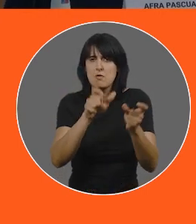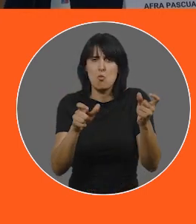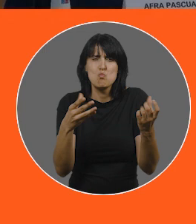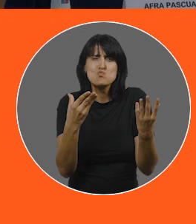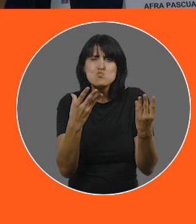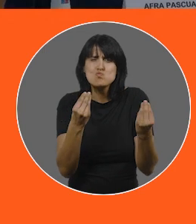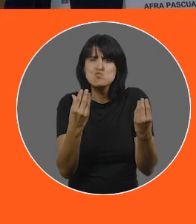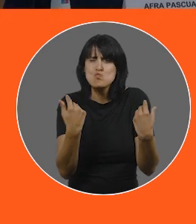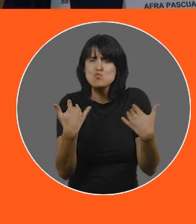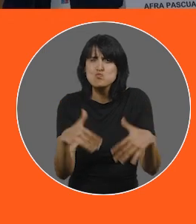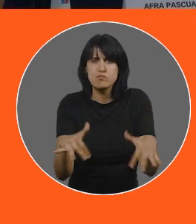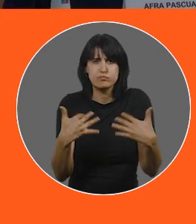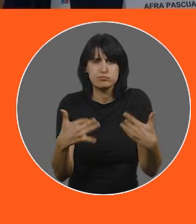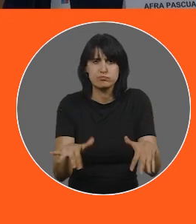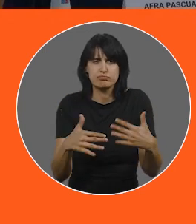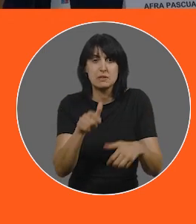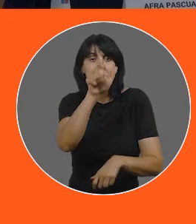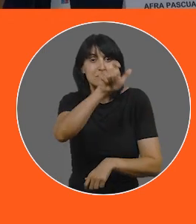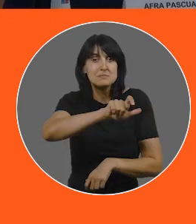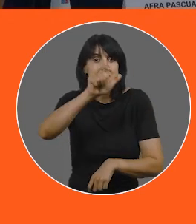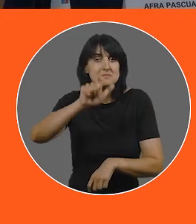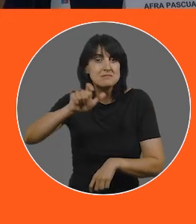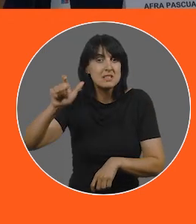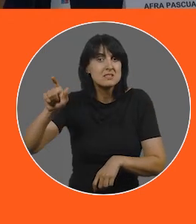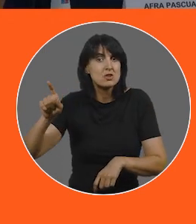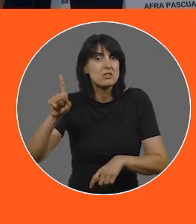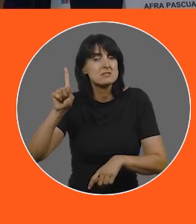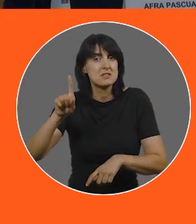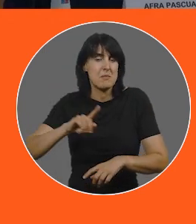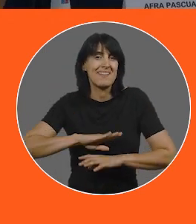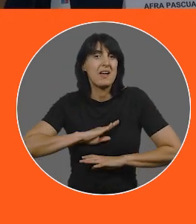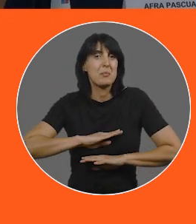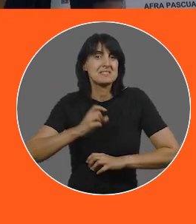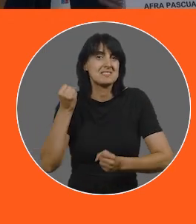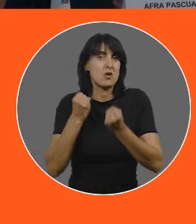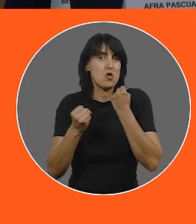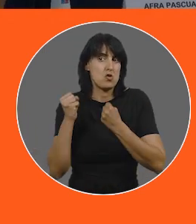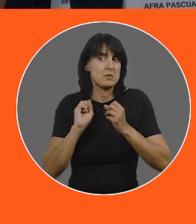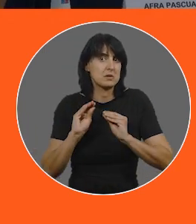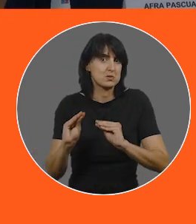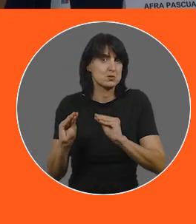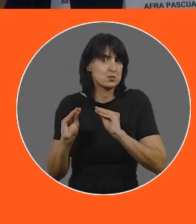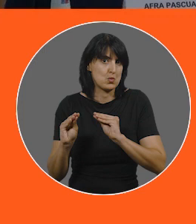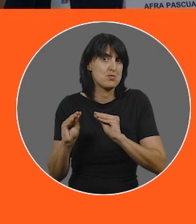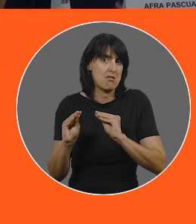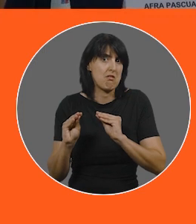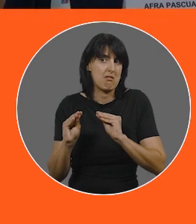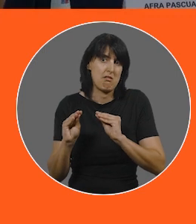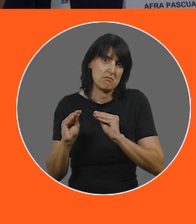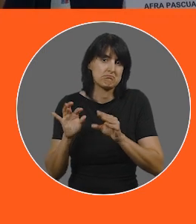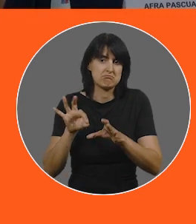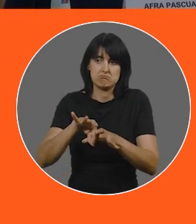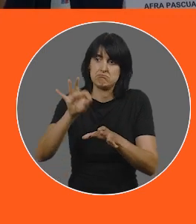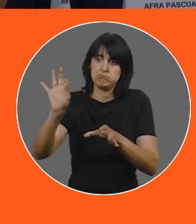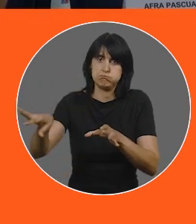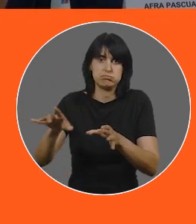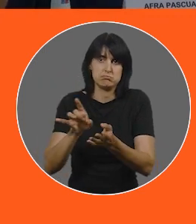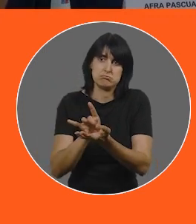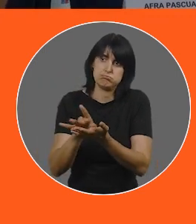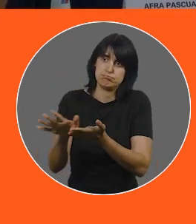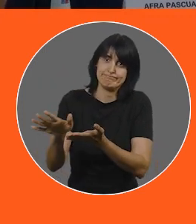És una quantitat enorme. I a més, aquestes persones tenen una capacitat econòmica que cal tenir en compte i no es poden